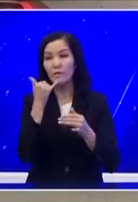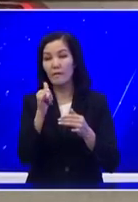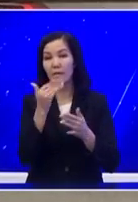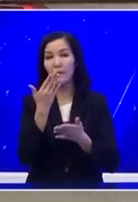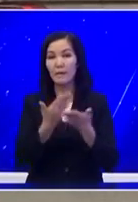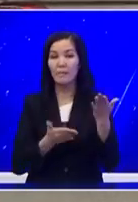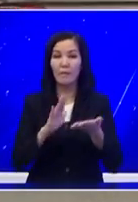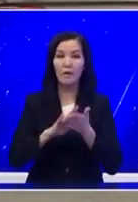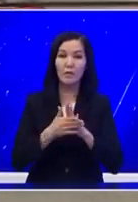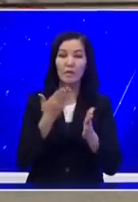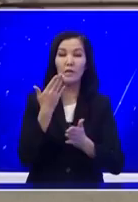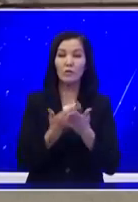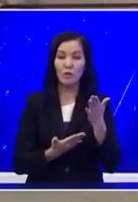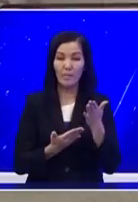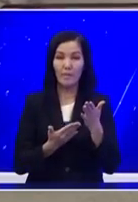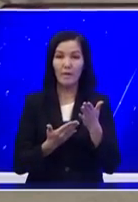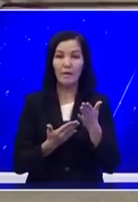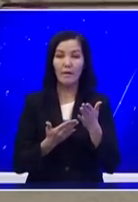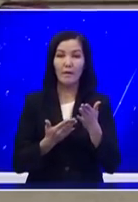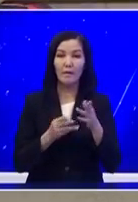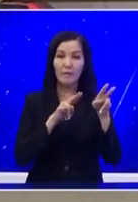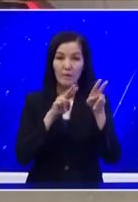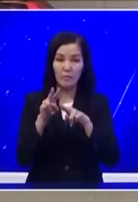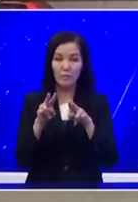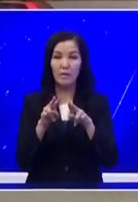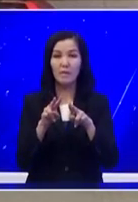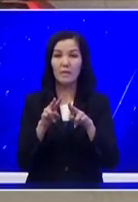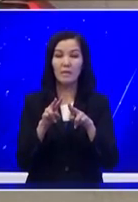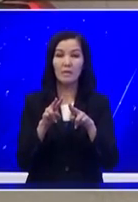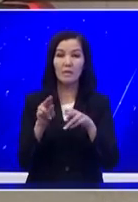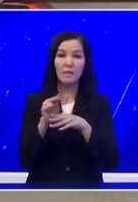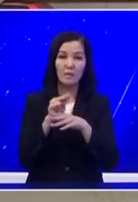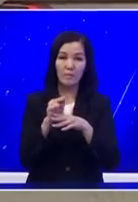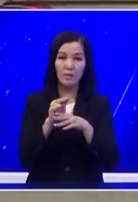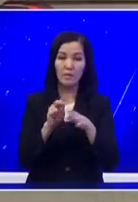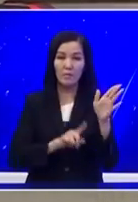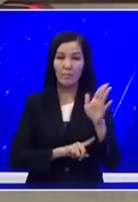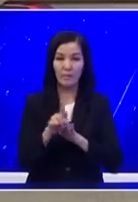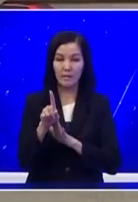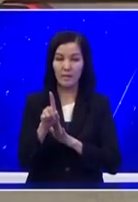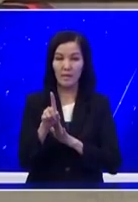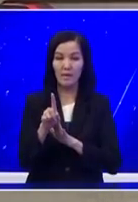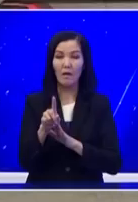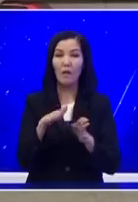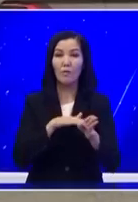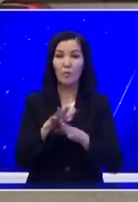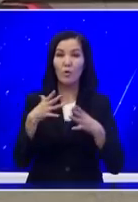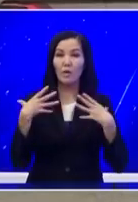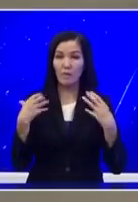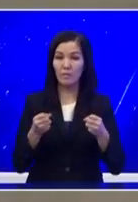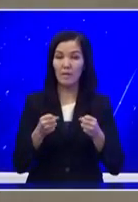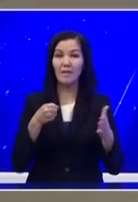сол кісілерді динамикалық наблюдение сон жасап отырамыз. Науқас толығымен емделіп болғанша